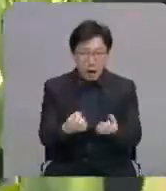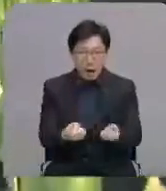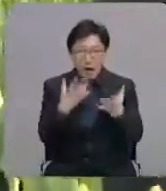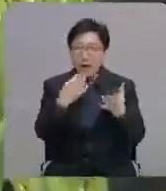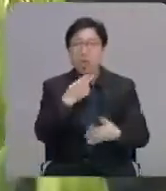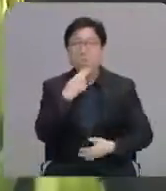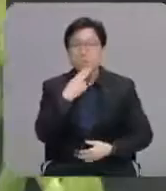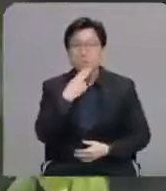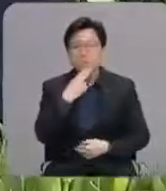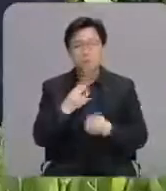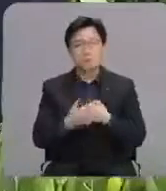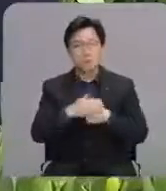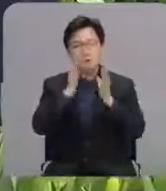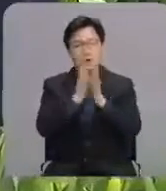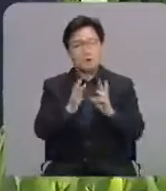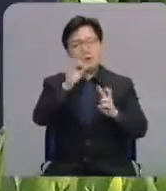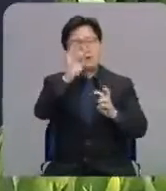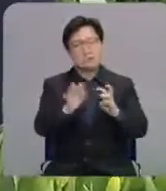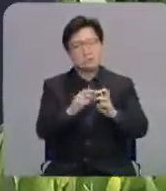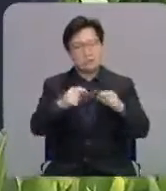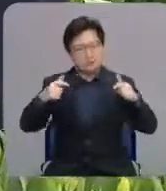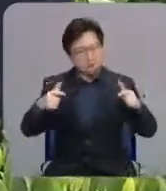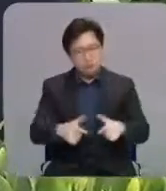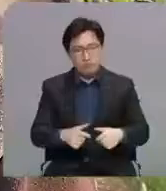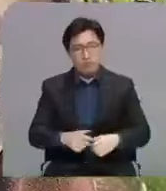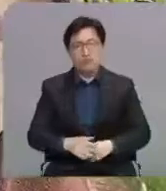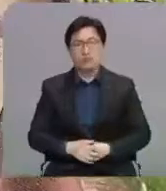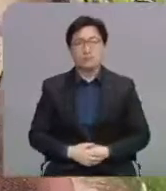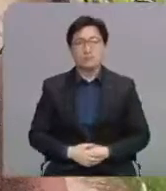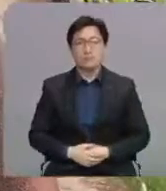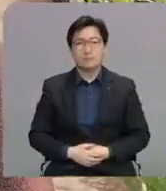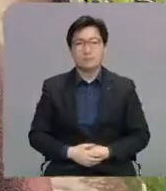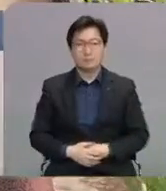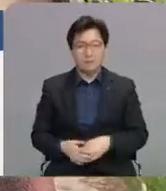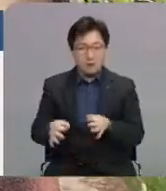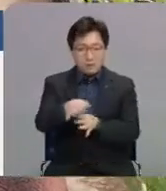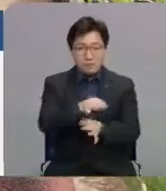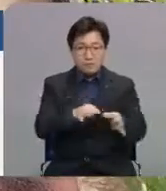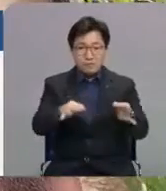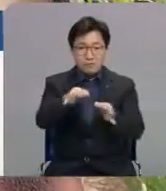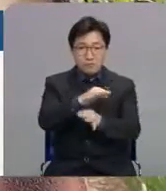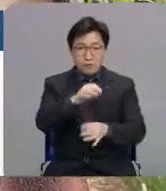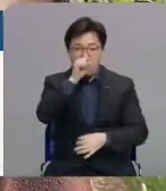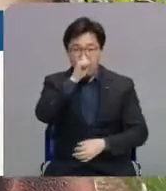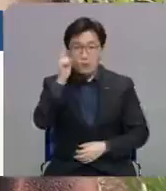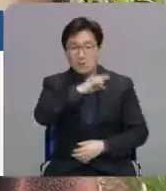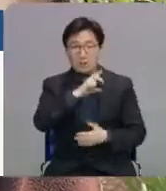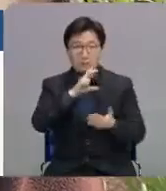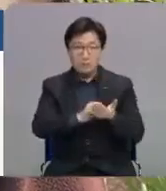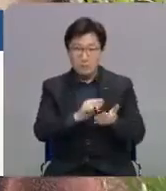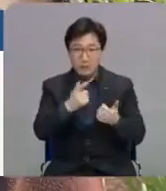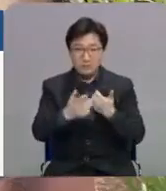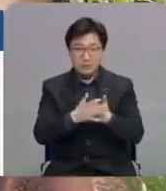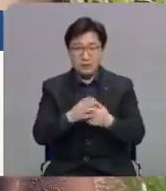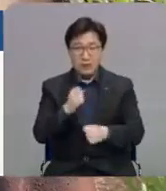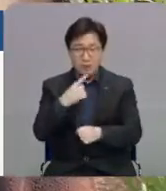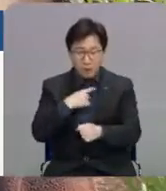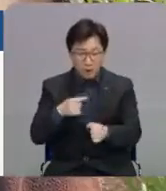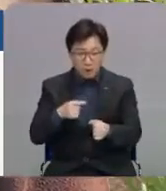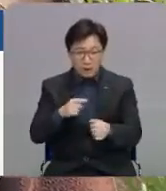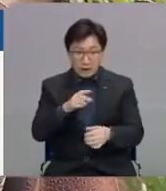수입이 모두 30% 넘게 줄었습니다 경기가 좋고 나쁘고를 떠나서 생산이나 떡같이